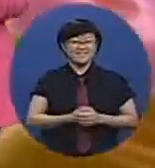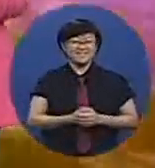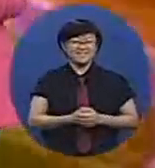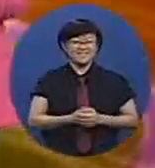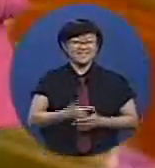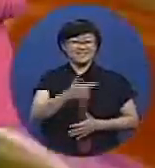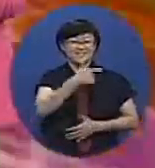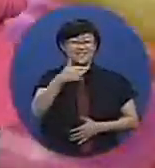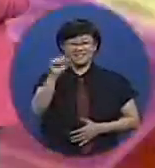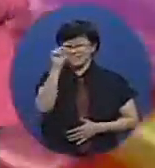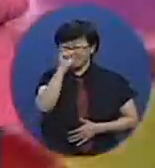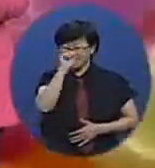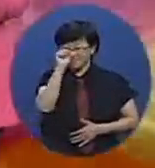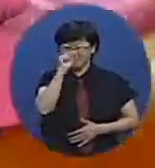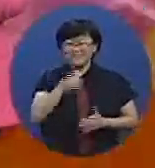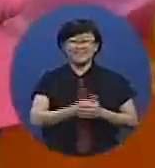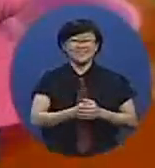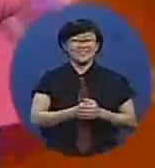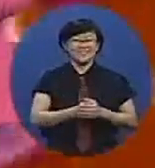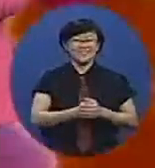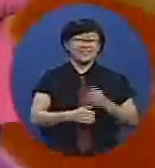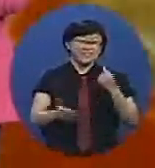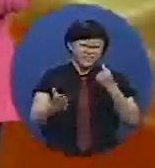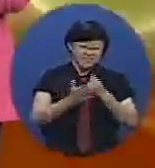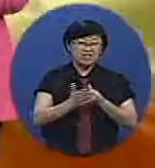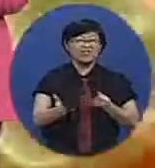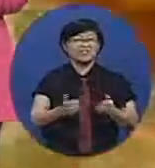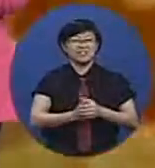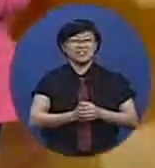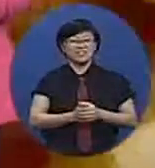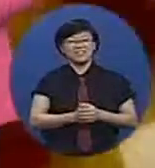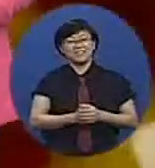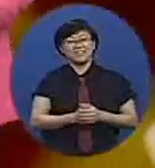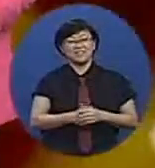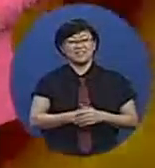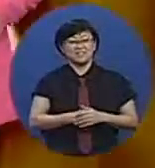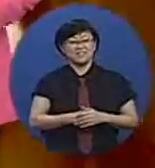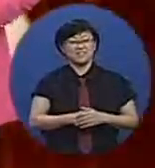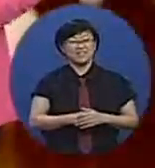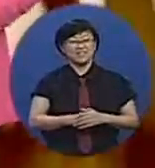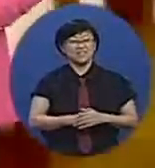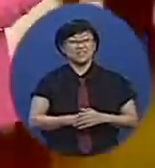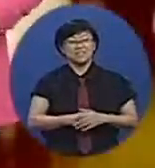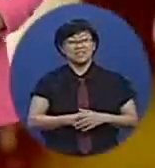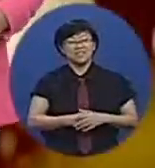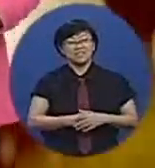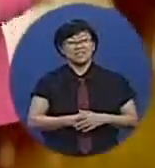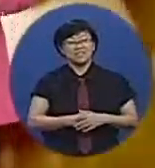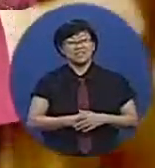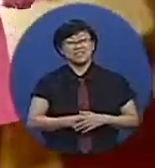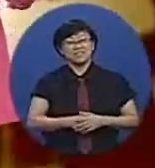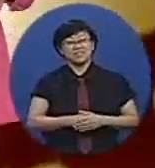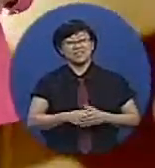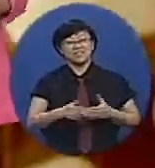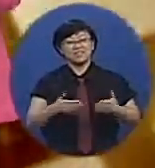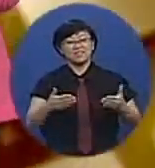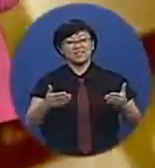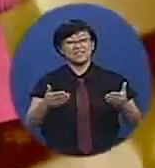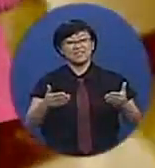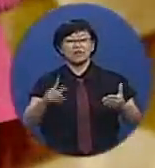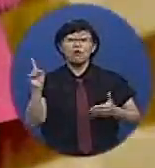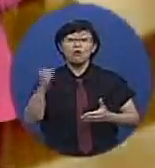너무 예. 좋아서요. 감사합니다. 네. 아, 근데요. 네. 저기 어떤 일을 제일